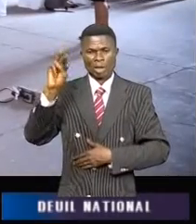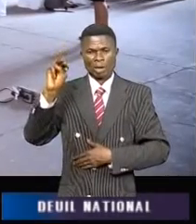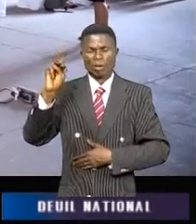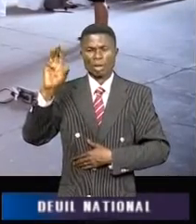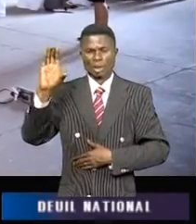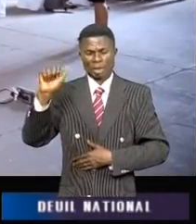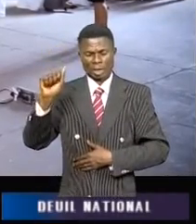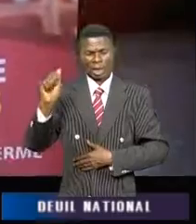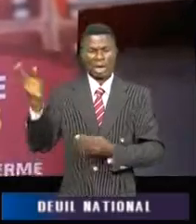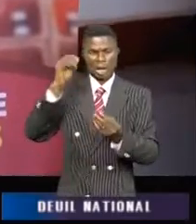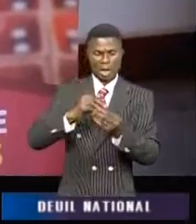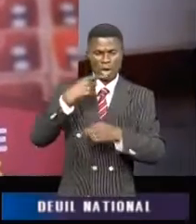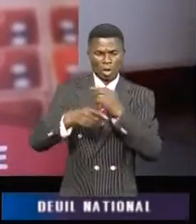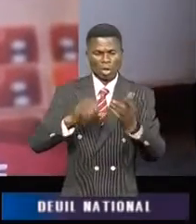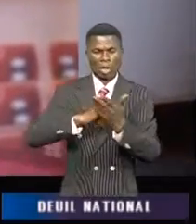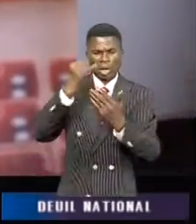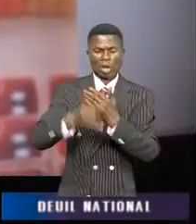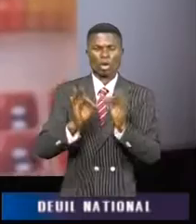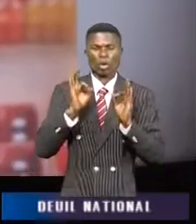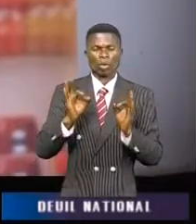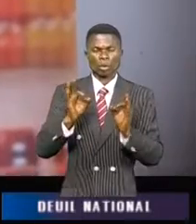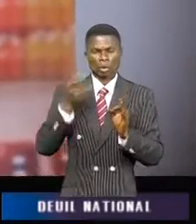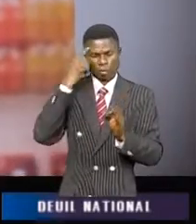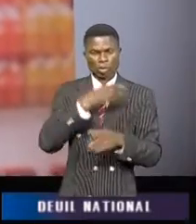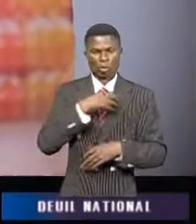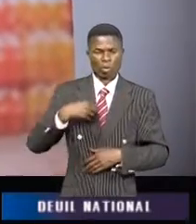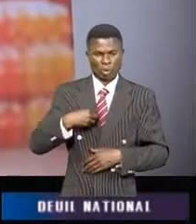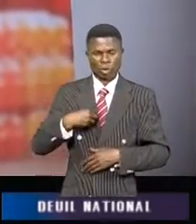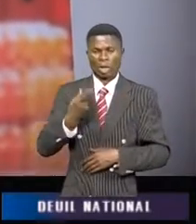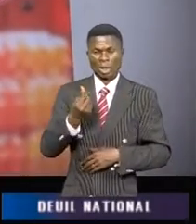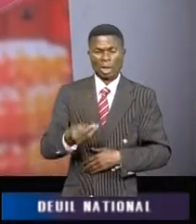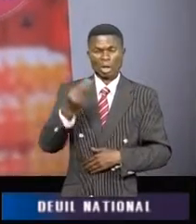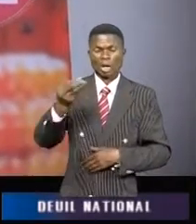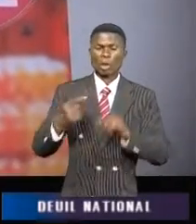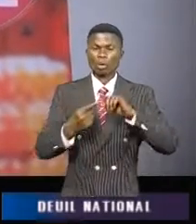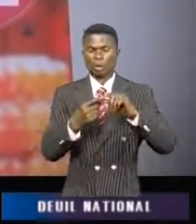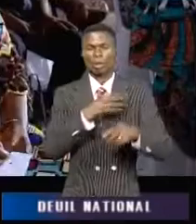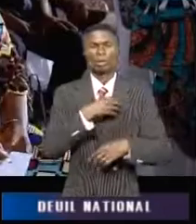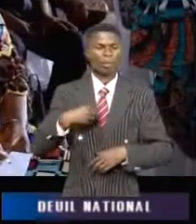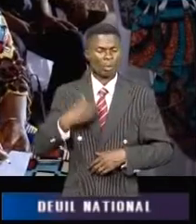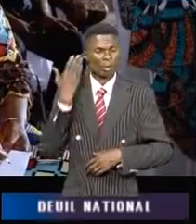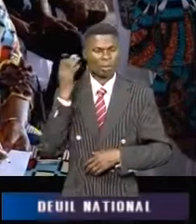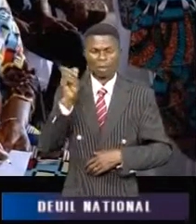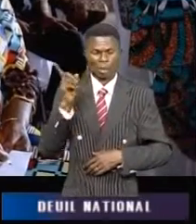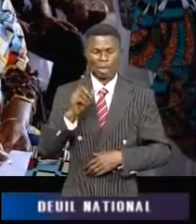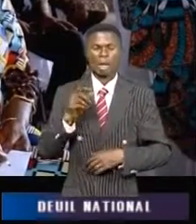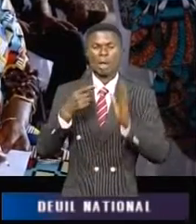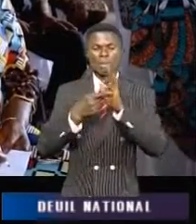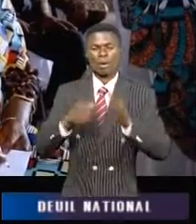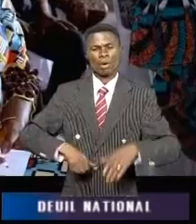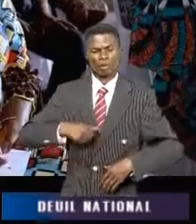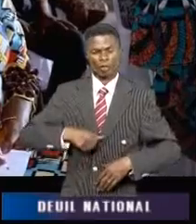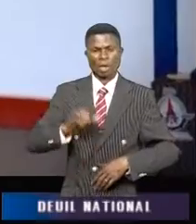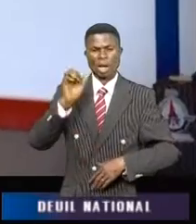nouvelle touche, le lancement d'un nouveau produit juste pour elles, crédit dédié exclusivement aux femmes. Un motif de fierté pour la FEC,